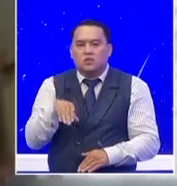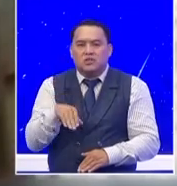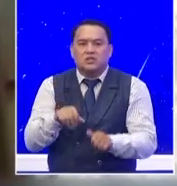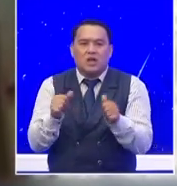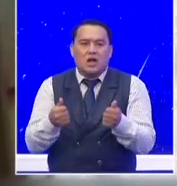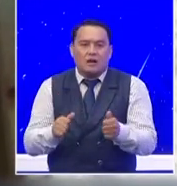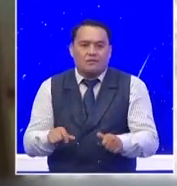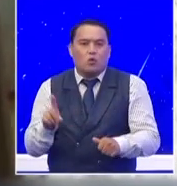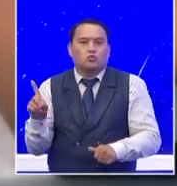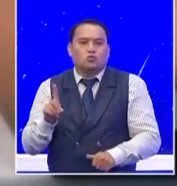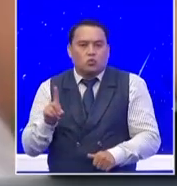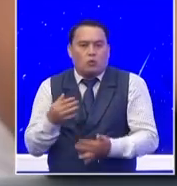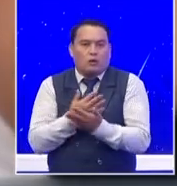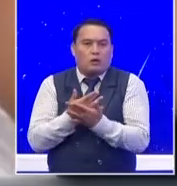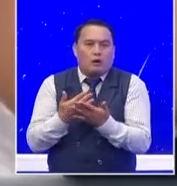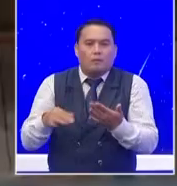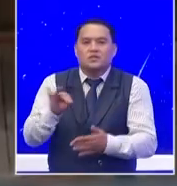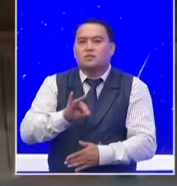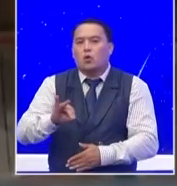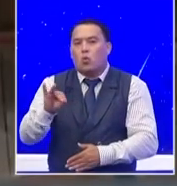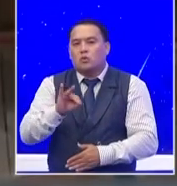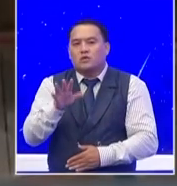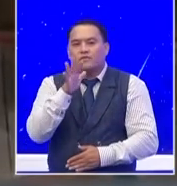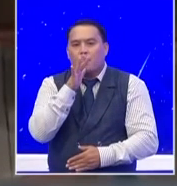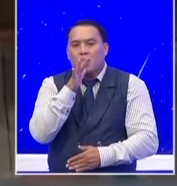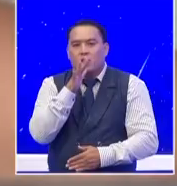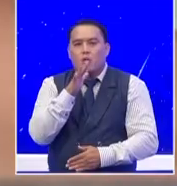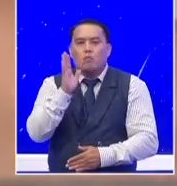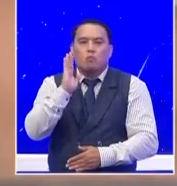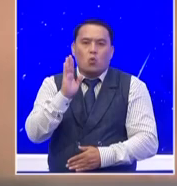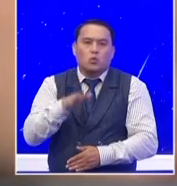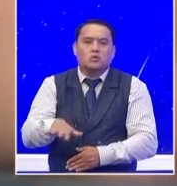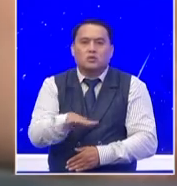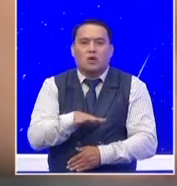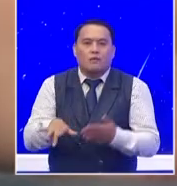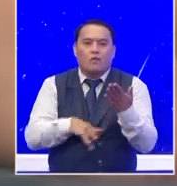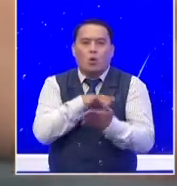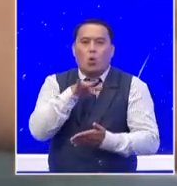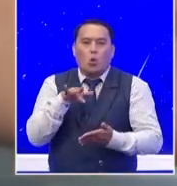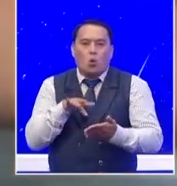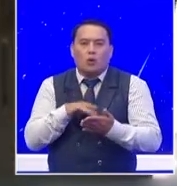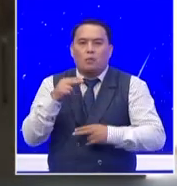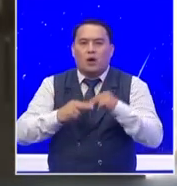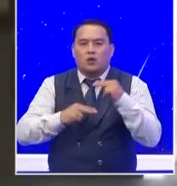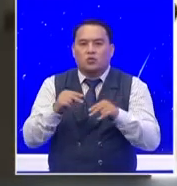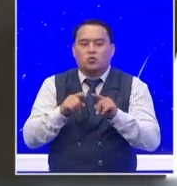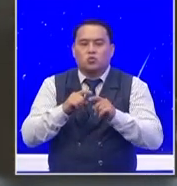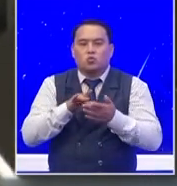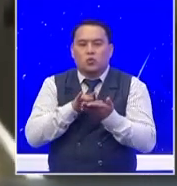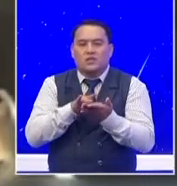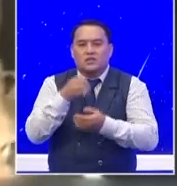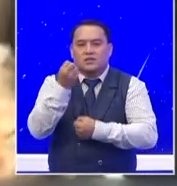экспонатов, относящихся к разным историческим периодам. В ближайшем будущем на территории города Сарайшык построят туристический